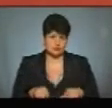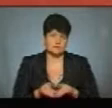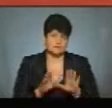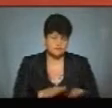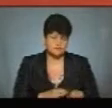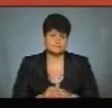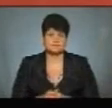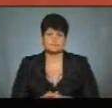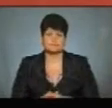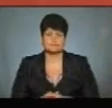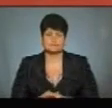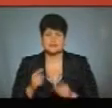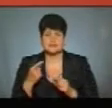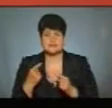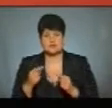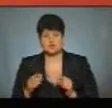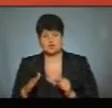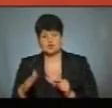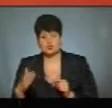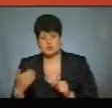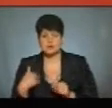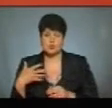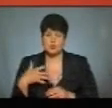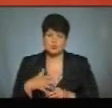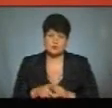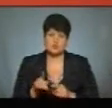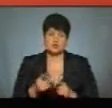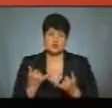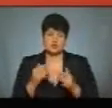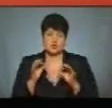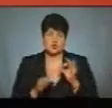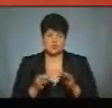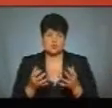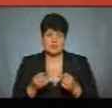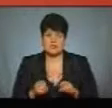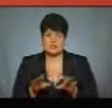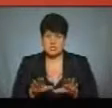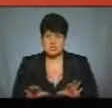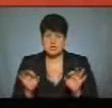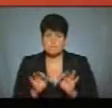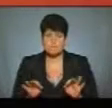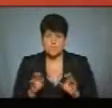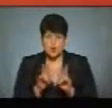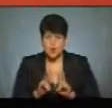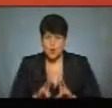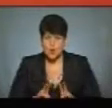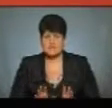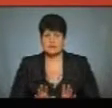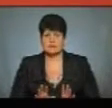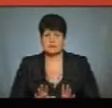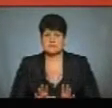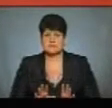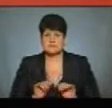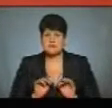Крим. З іншої сторони, ми розуміємо, що сьогодні Конституційний суд прийняв рішення про розгляд,